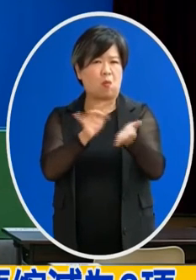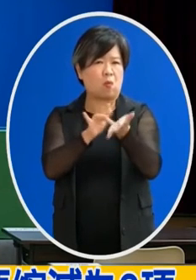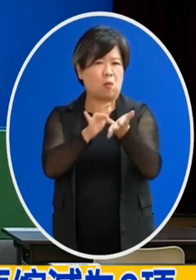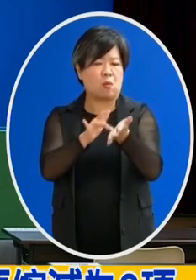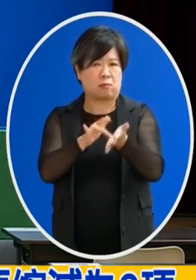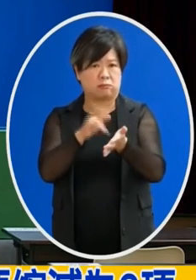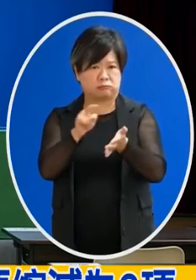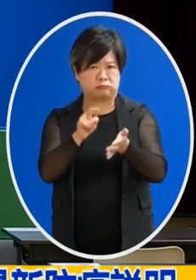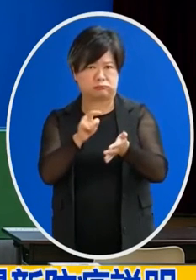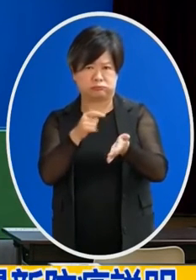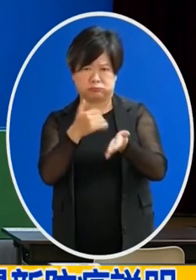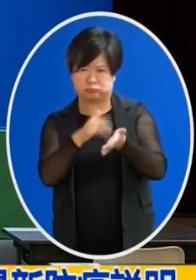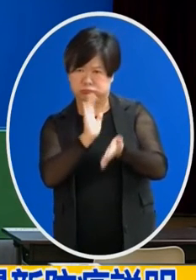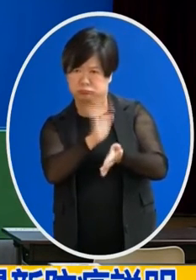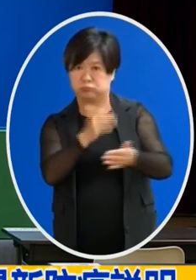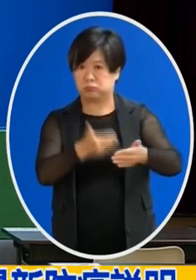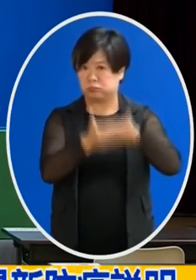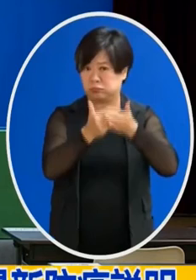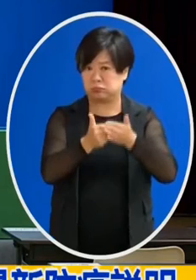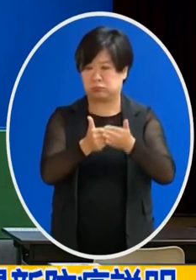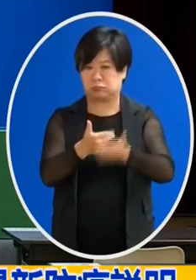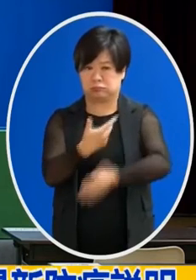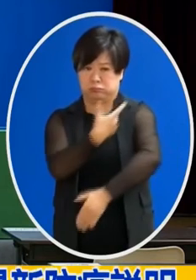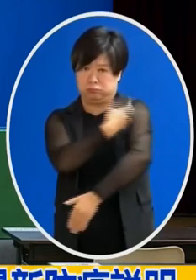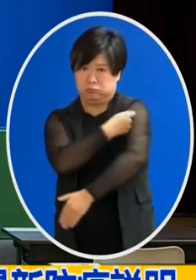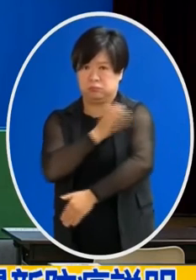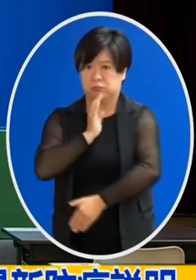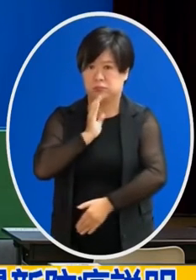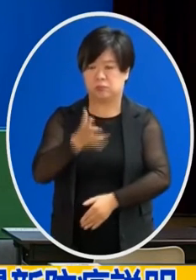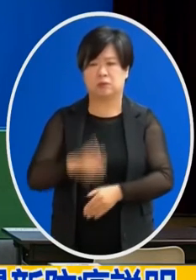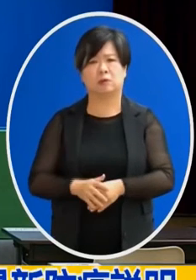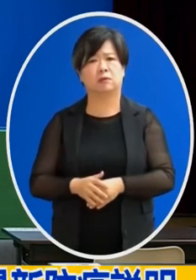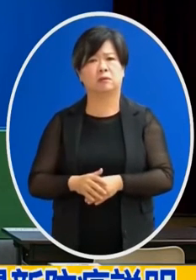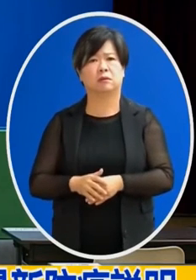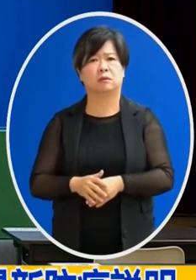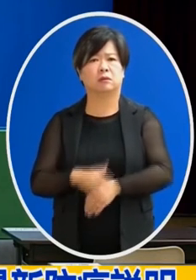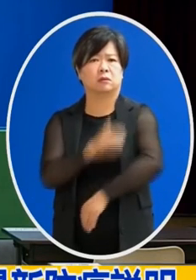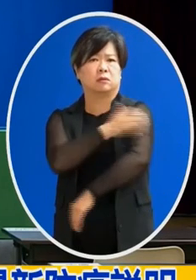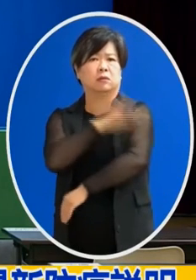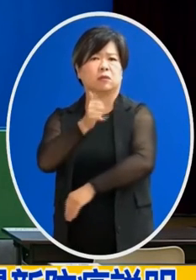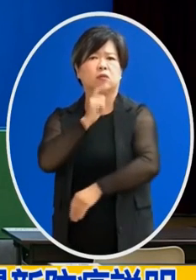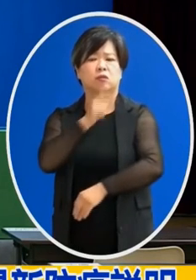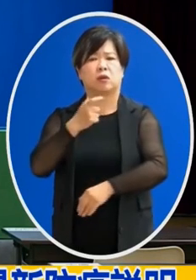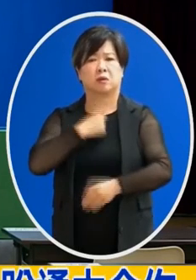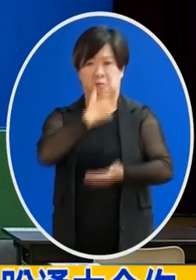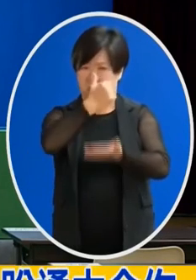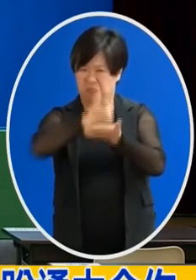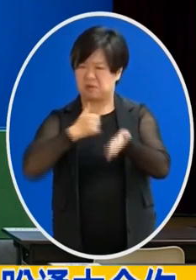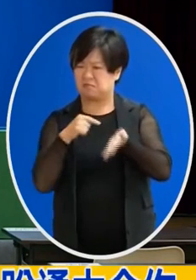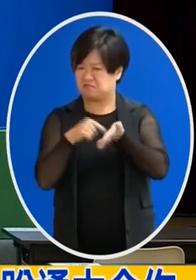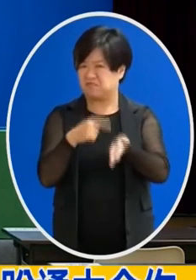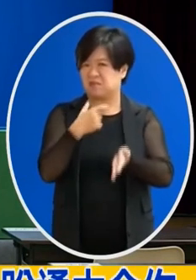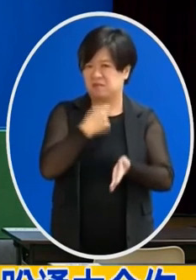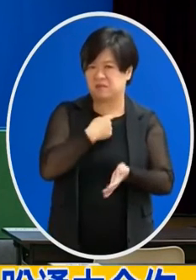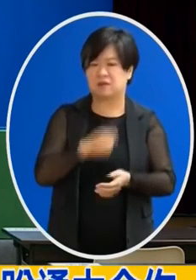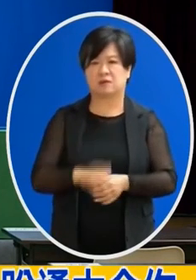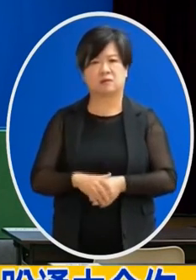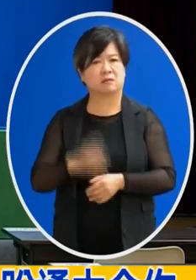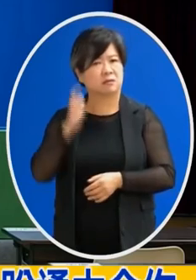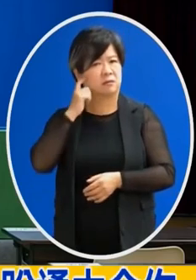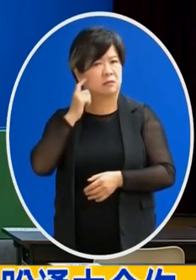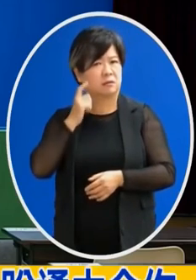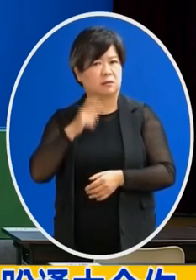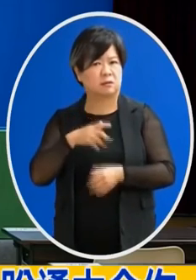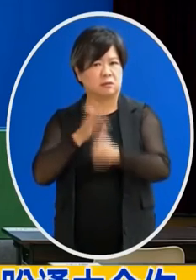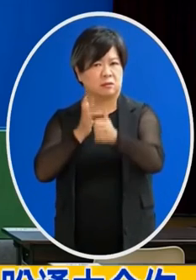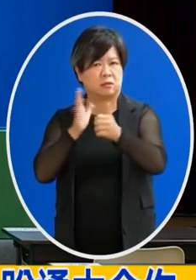因为如果要进口中国疫苗，昨天陈时中有说必须要有一些进口申请，那鸿海可不可以直接去跟上海的